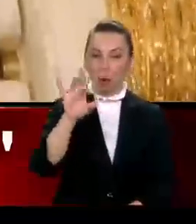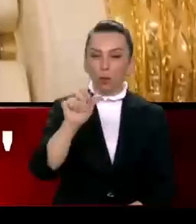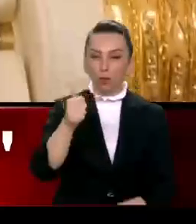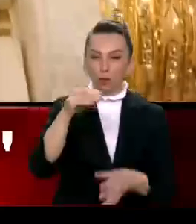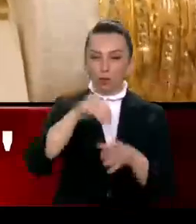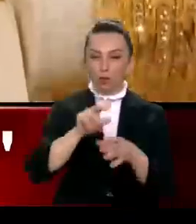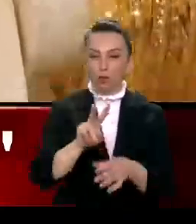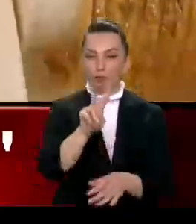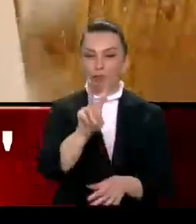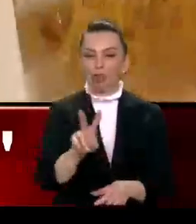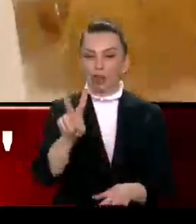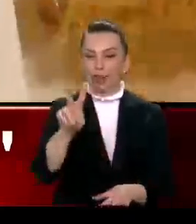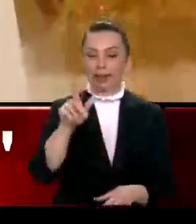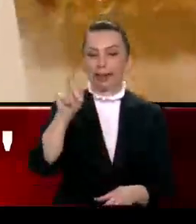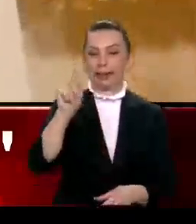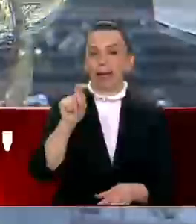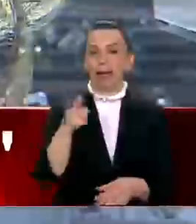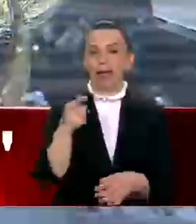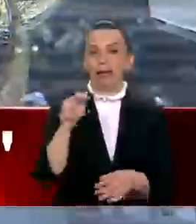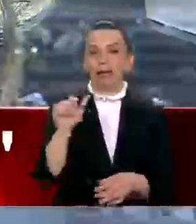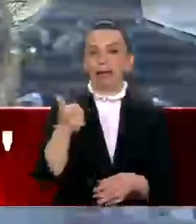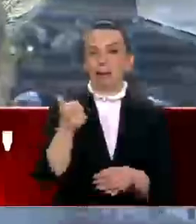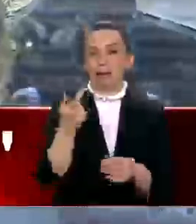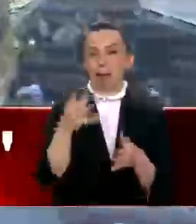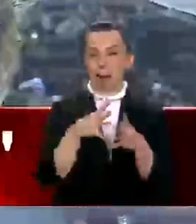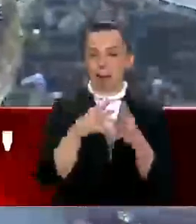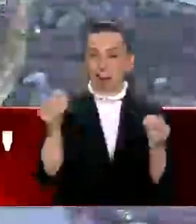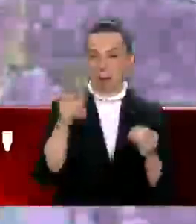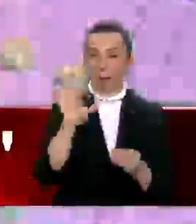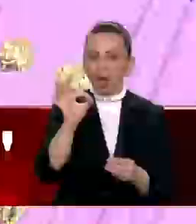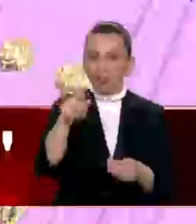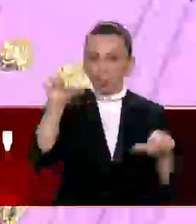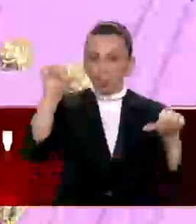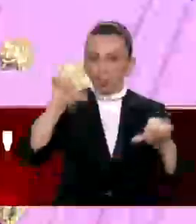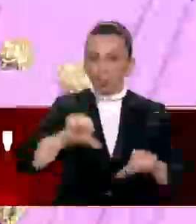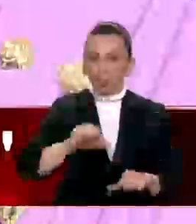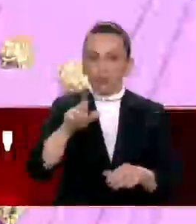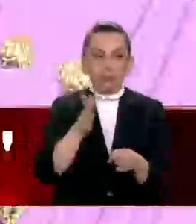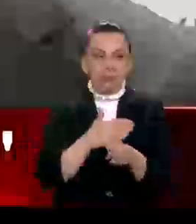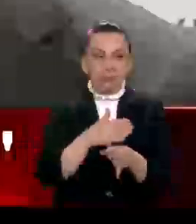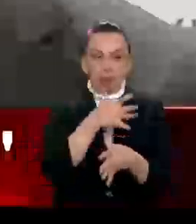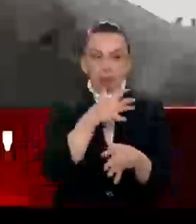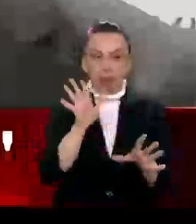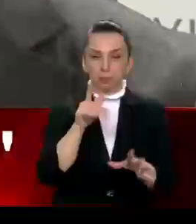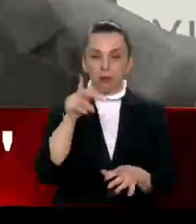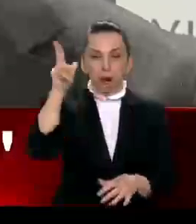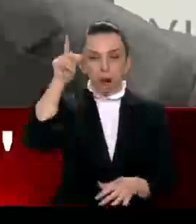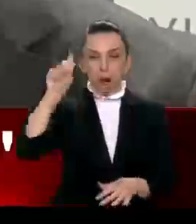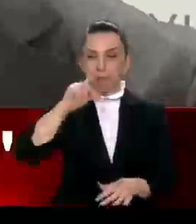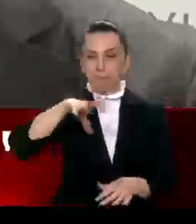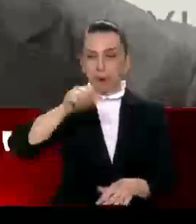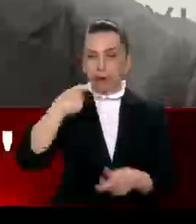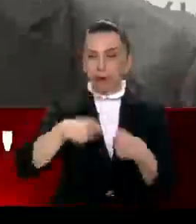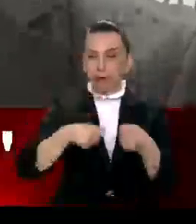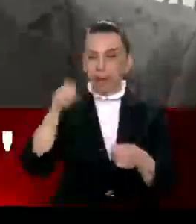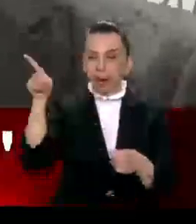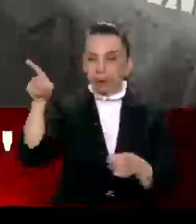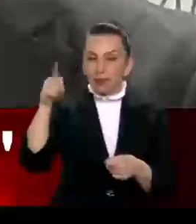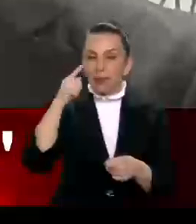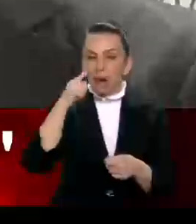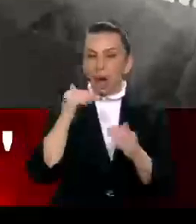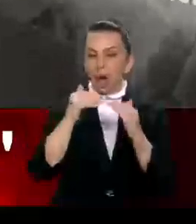günde 77 lira değer kaybetti. Peki altındaki bu düşüş trendinin sebebi ne? Amerika Merkez Bankası Fed'in faiz